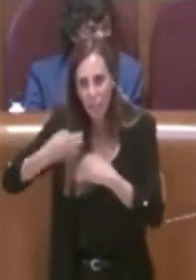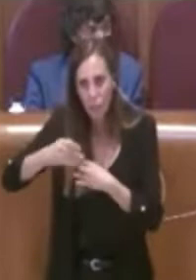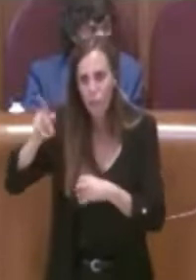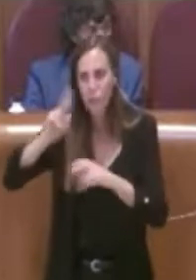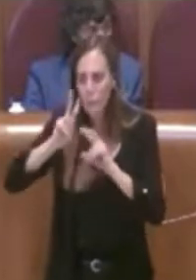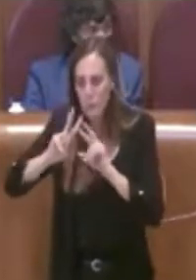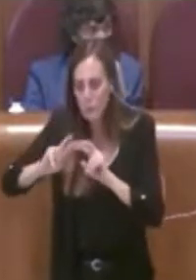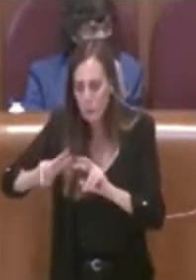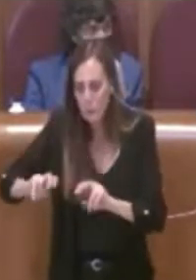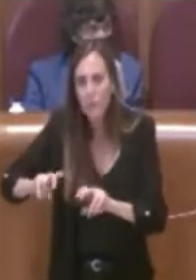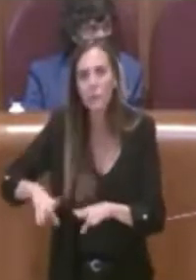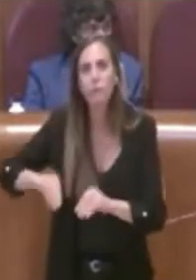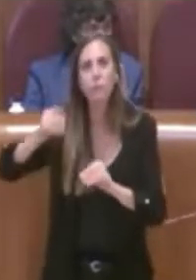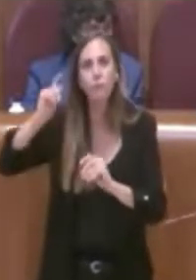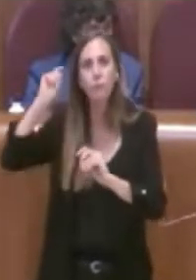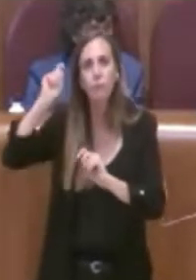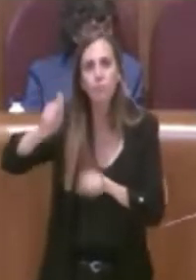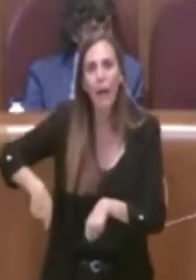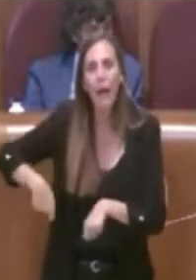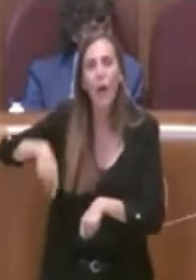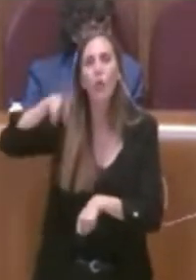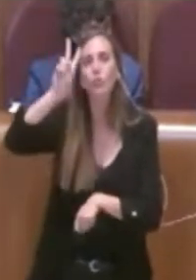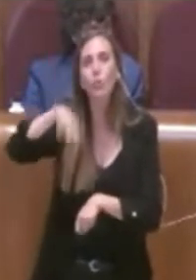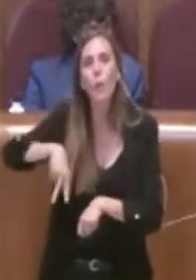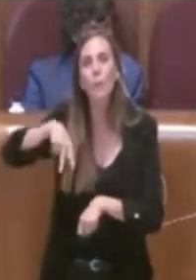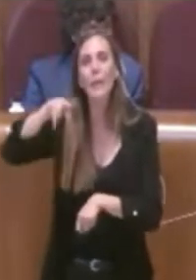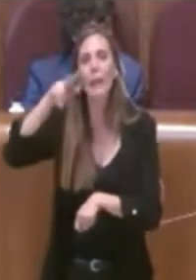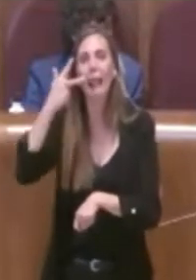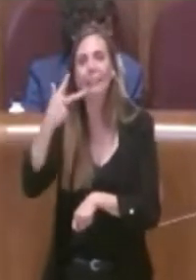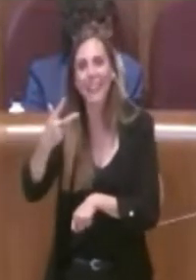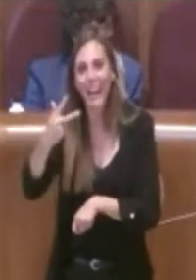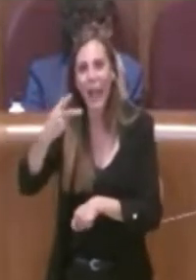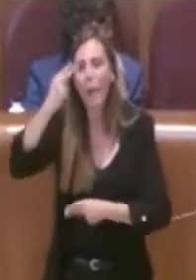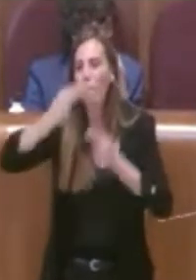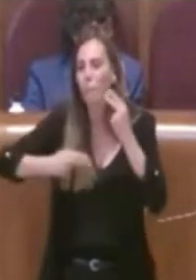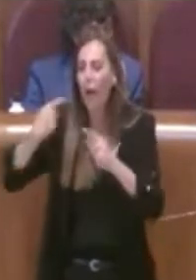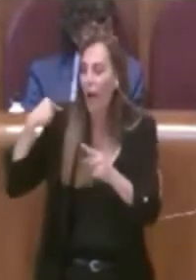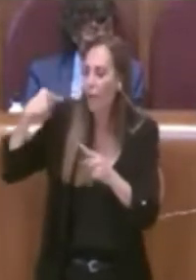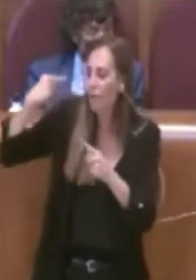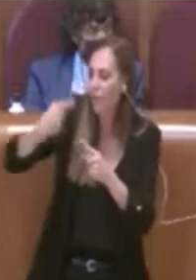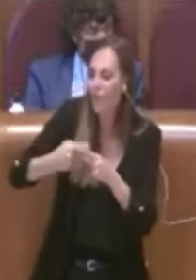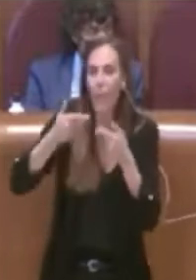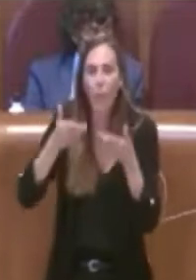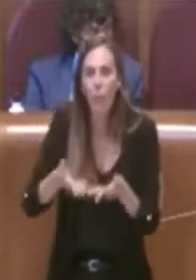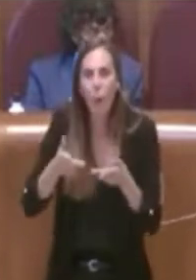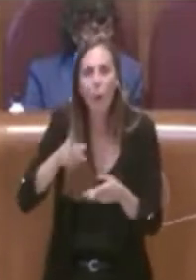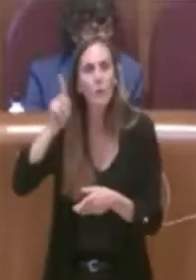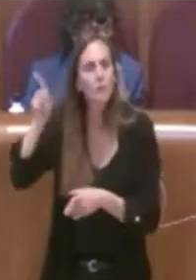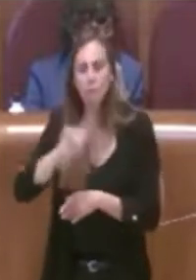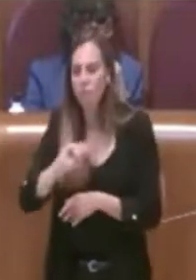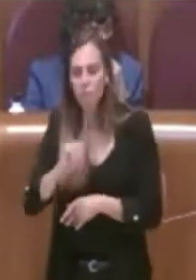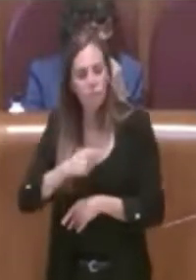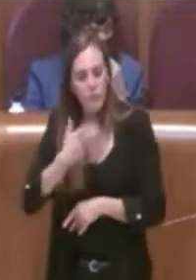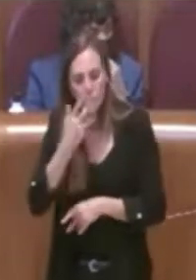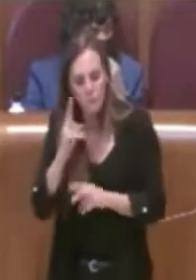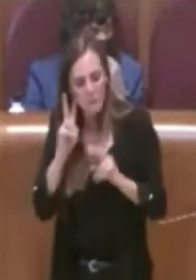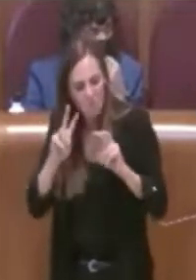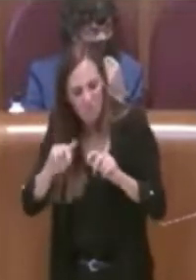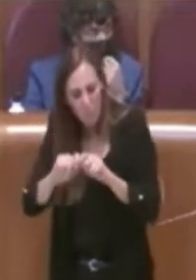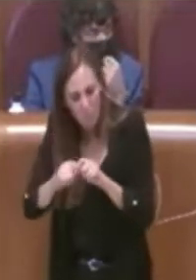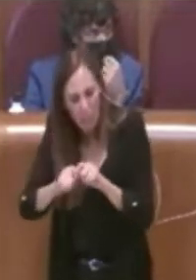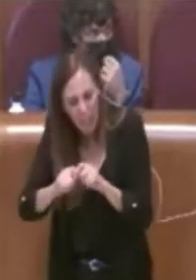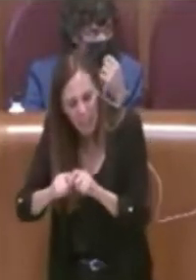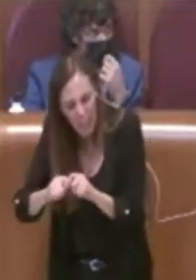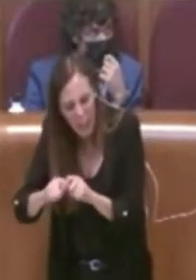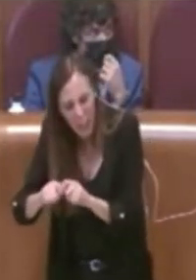2003 e questa amministrazione allora ha detto senti andiamo a vedere nel dettaglio tutti i particolari dei bilanci la storia